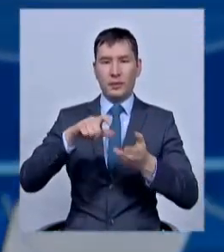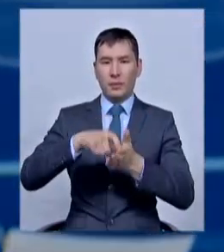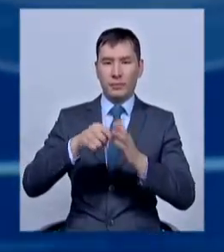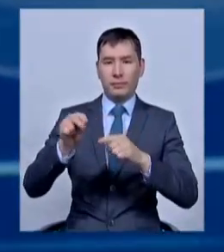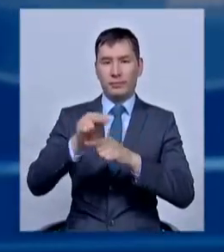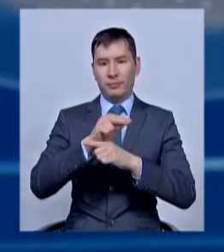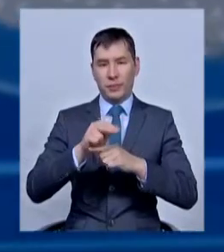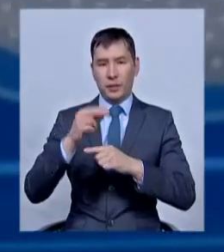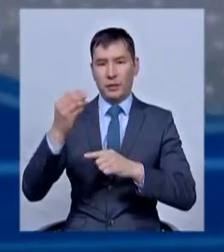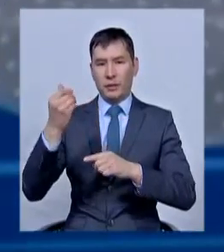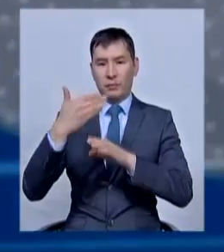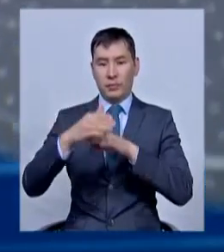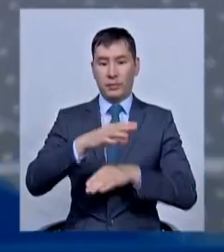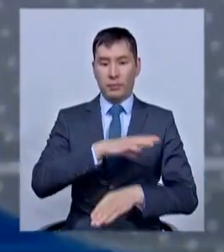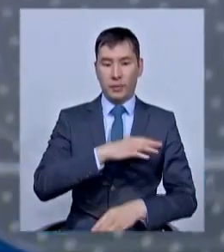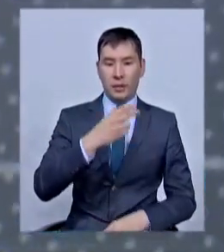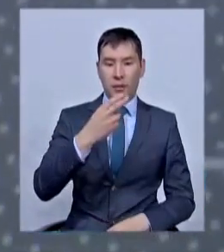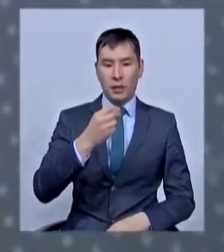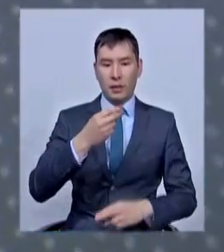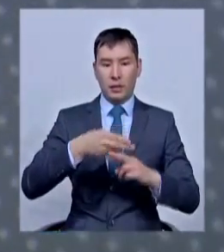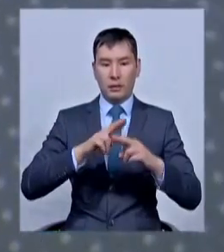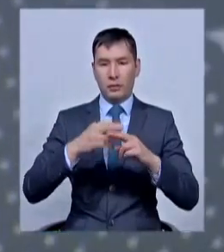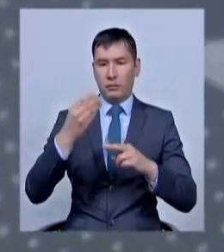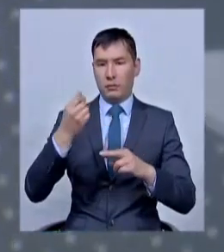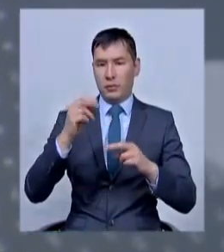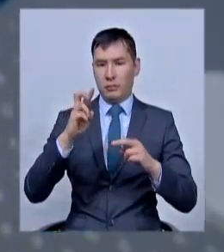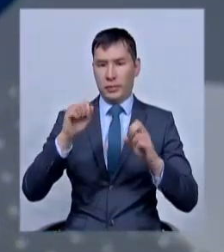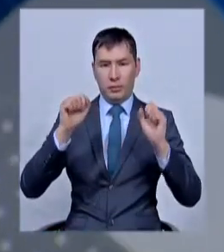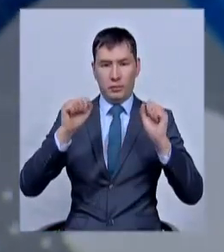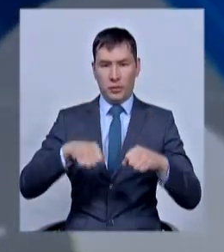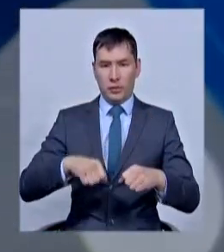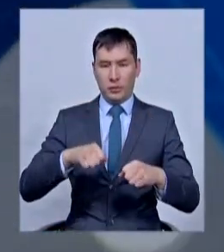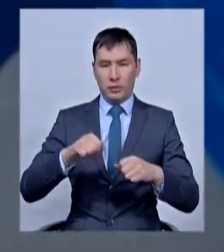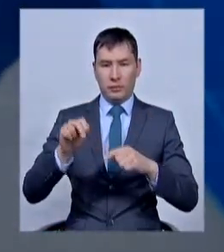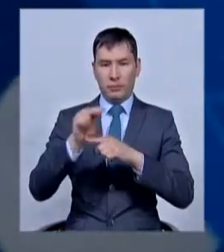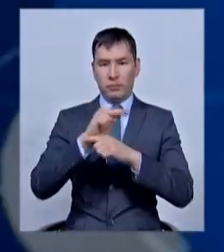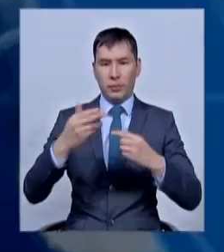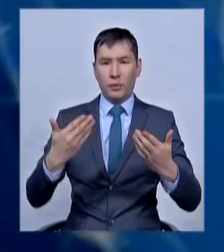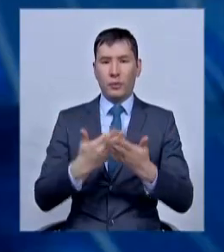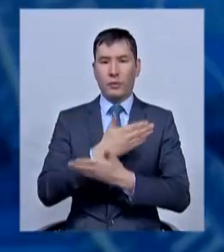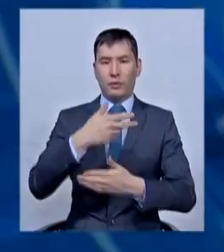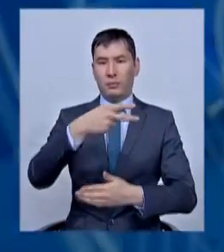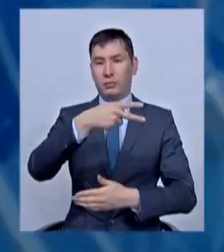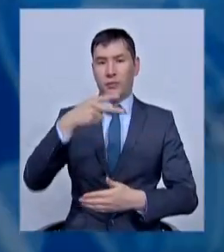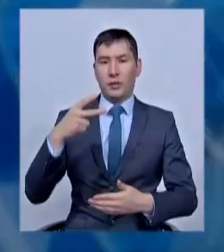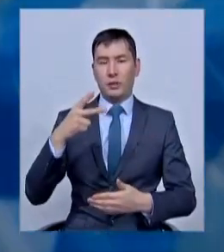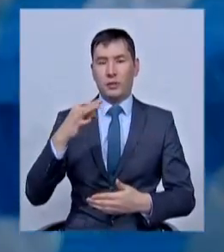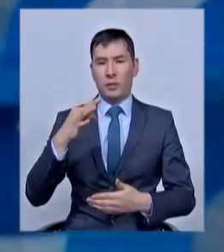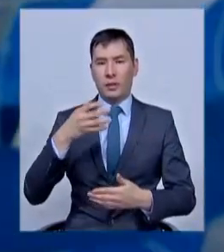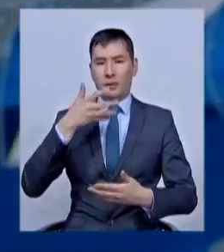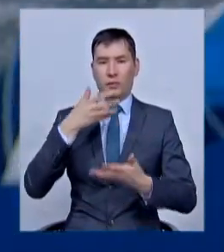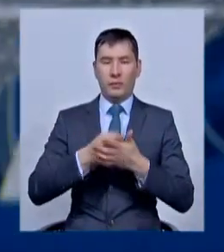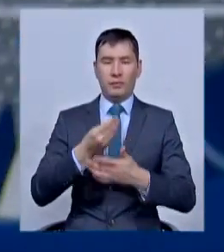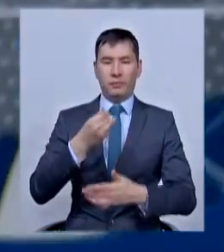дерсіз, бірақ жаңа мектеп соғуға жетерлік ақша өз мақсатында қолданылмаған. 6 жыл бұрынғы іс қазір сотқа